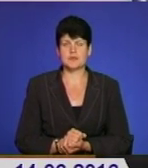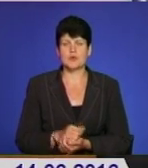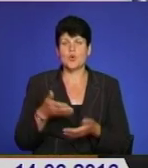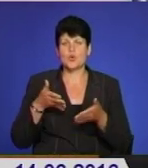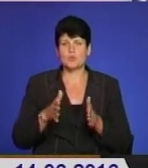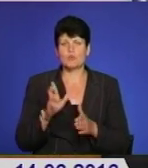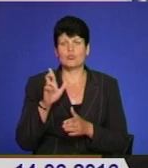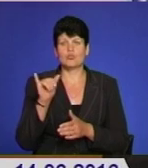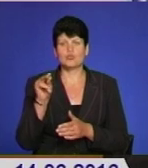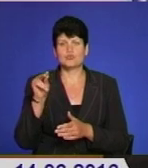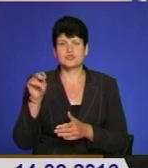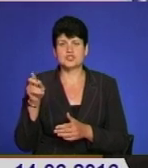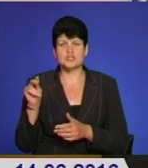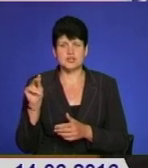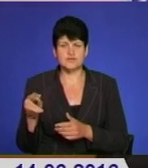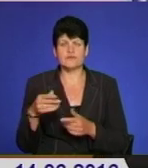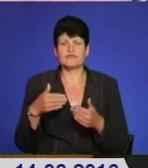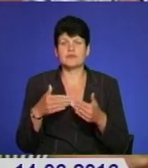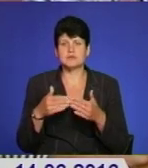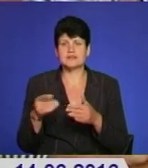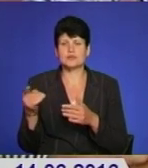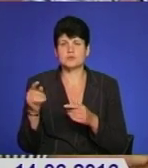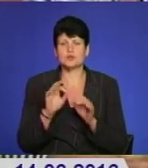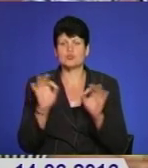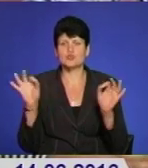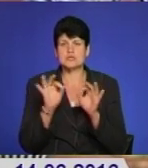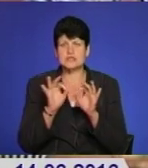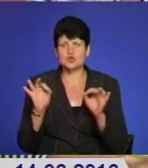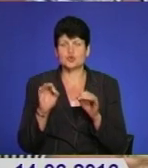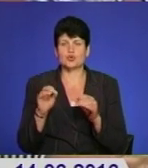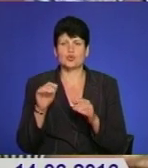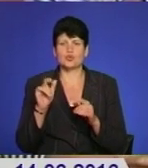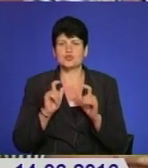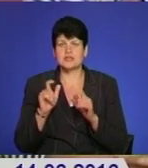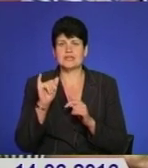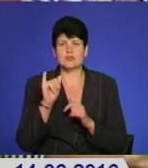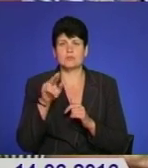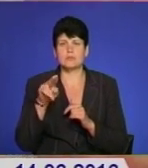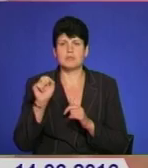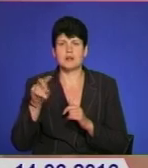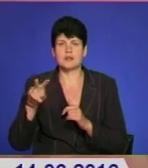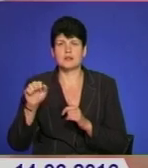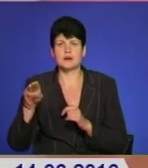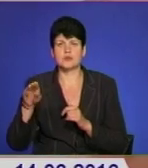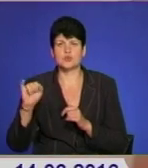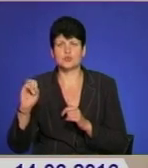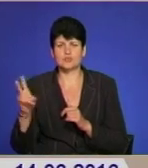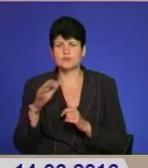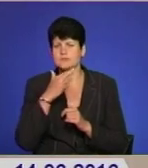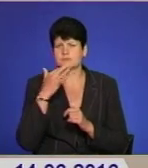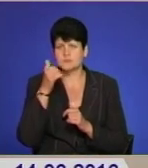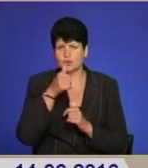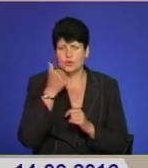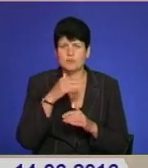Уродженець Бучача, випускник Тернопільського музичного училища імені Соломії Крушельницької Ігор Пилатюк уже не один рік мріє привернути увагу не